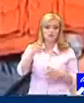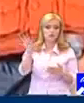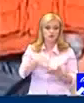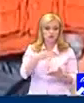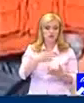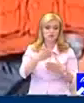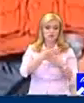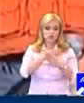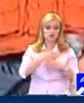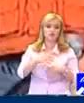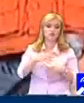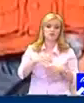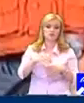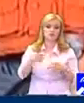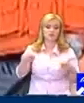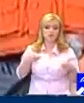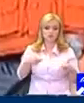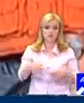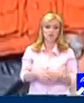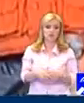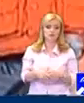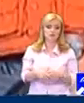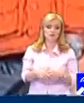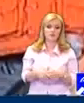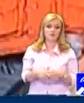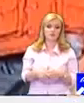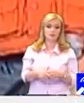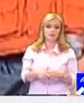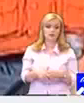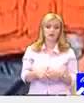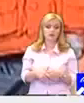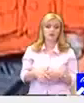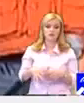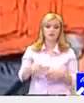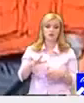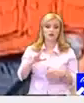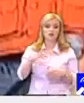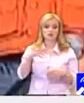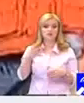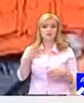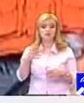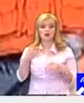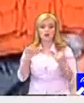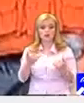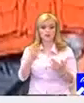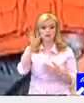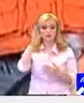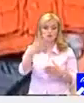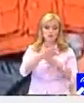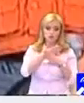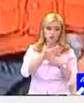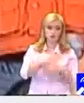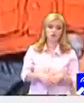que ver de acuerdo a nuestra legislación lo que nos pueda ayudar a que esto se pueda dar. Creemos hasta este momento que puede ser